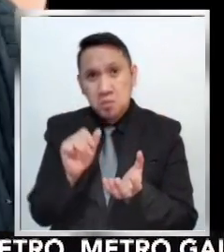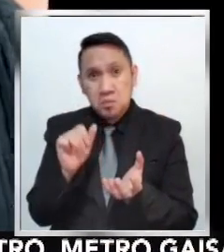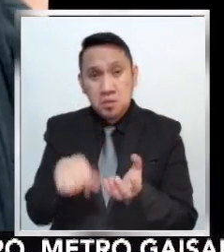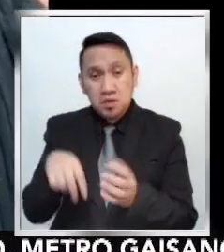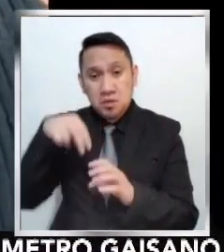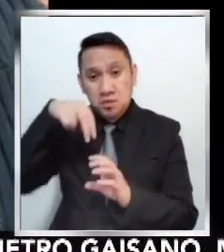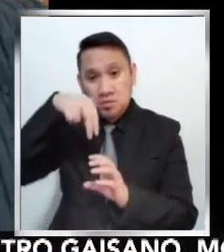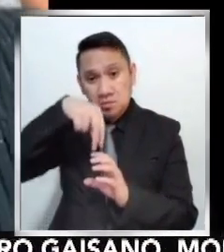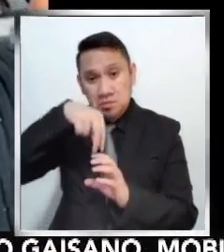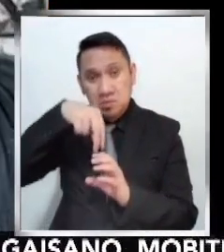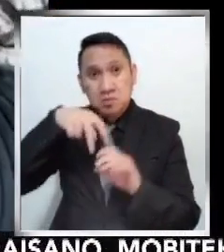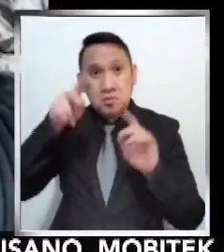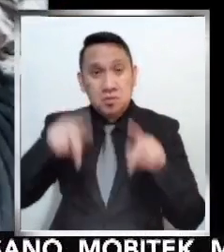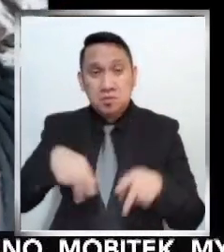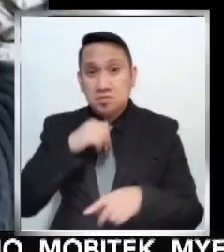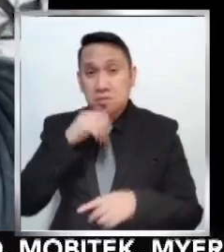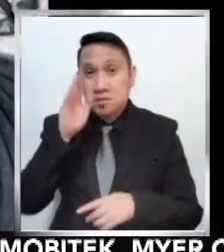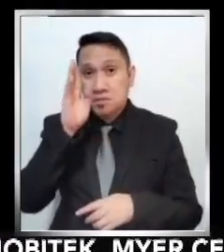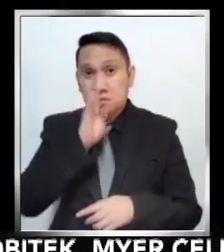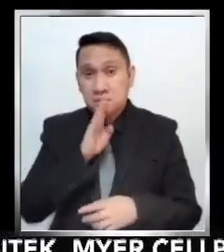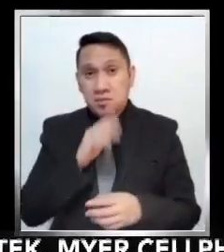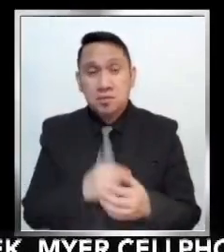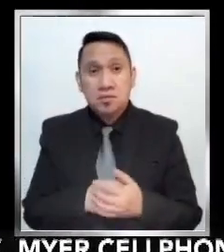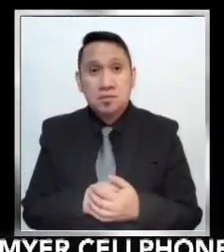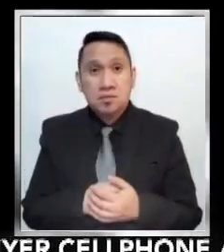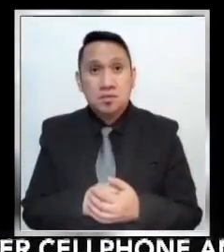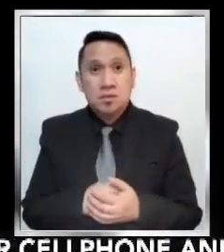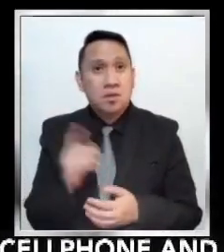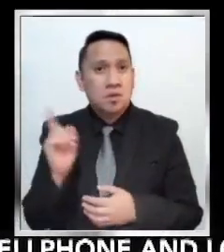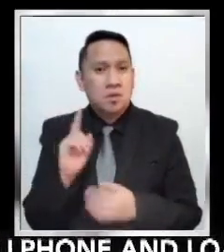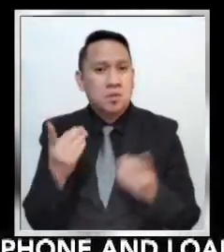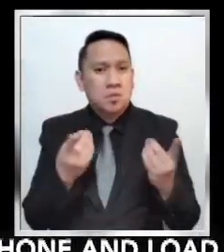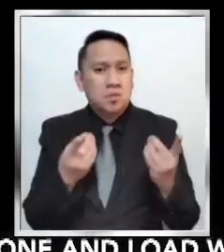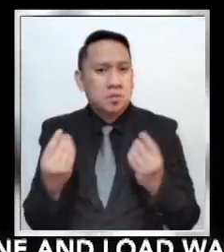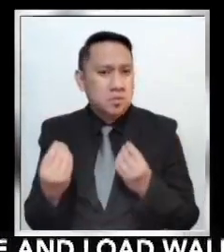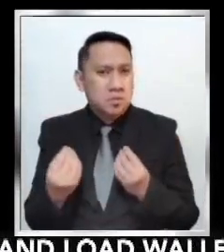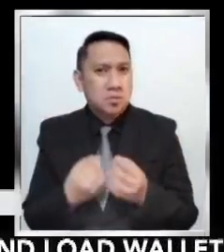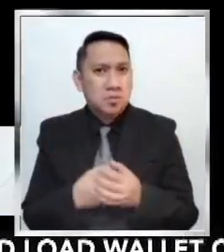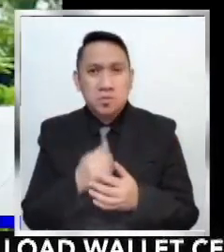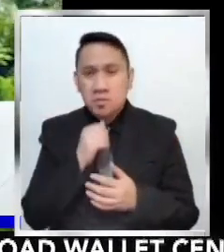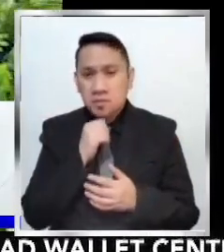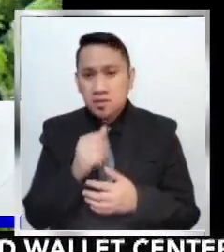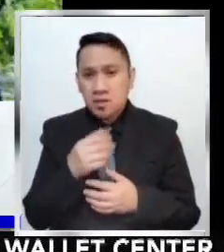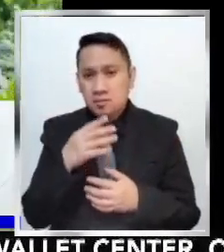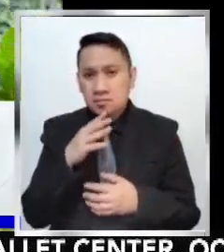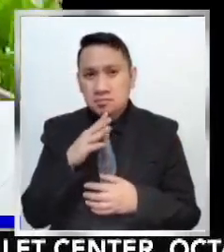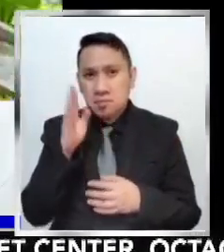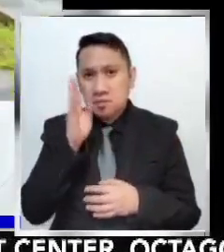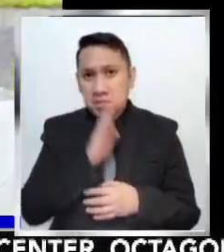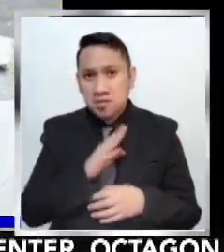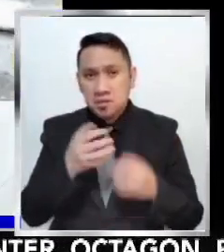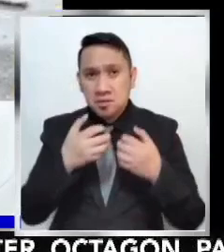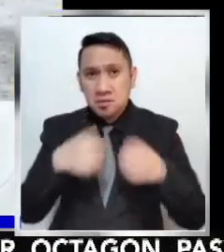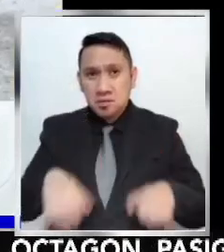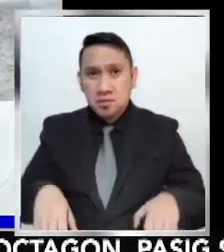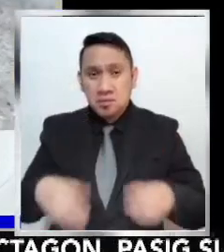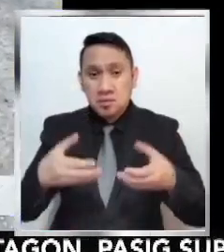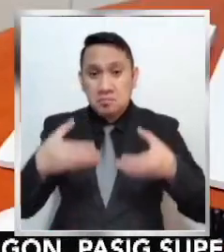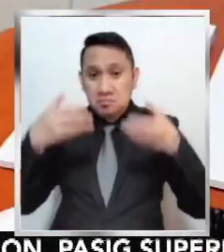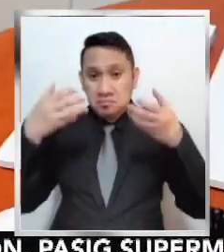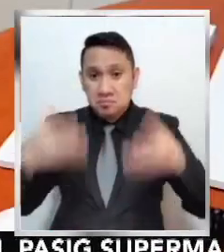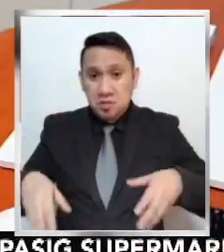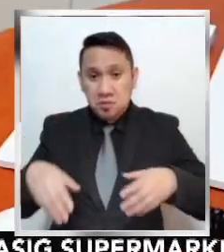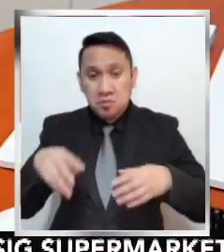nababasag? Pero ano nga ba dapat gawin sa egg drop experiment para hindi mabasag ang itlog ng manok kapag binagsak ito mula sa mataas na palapag?